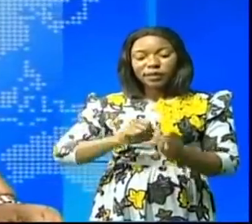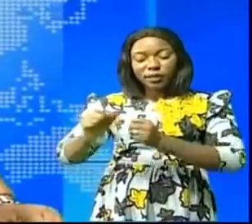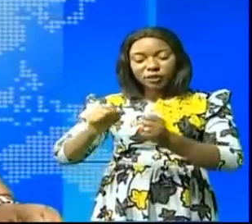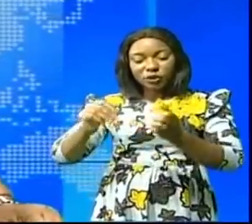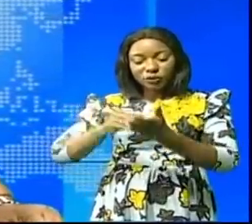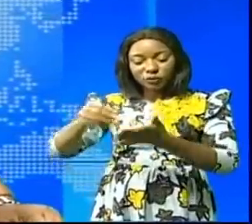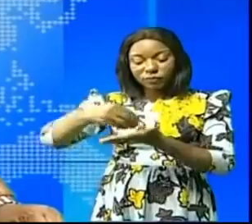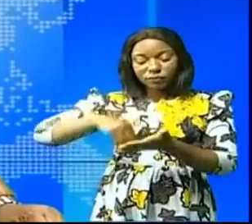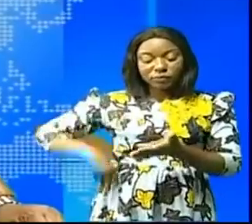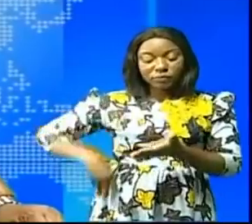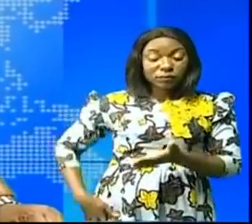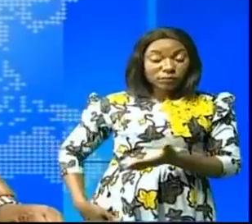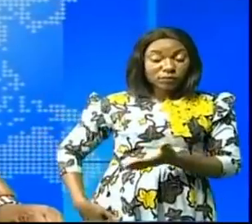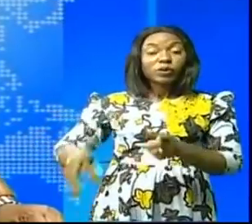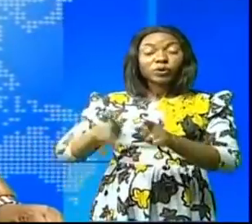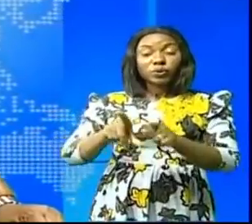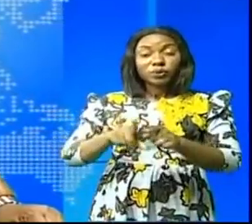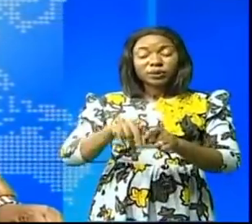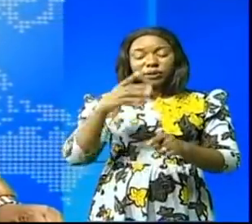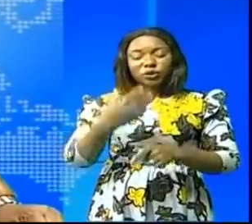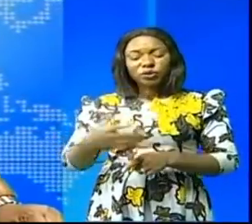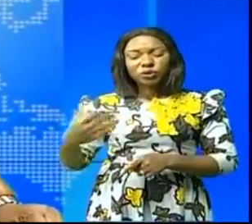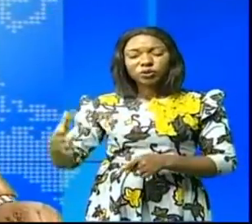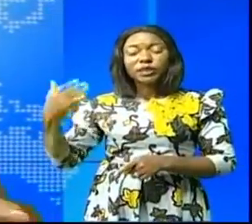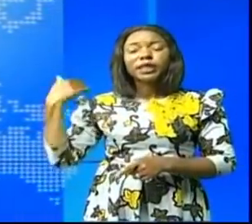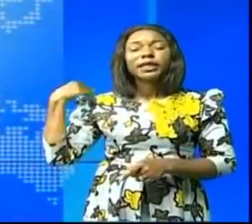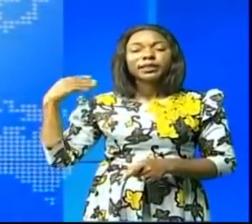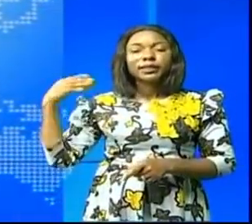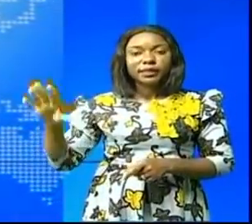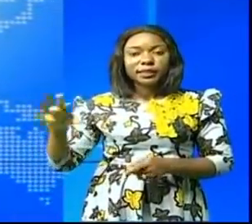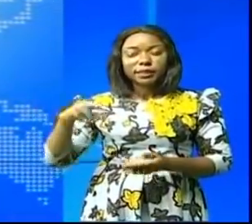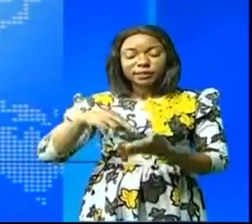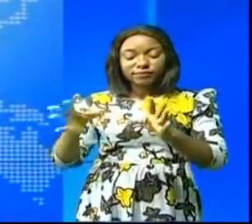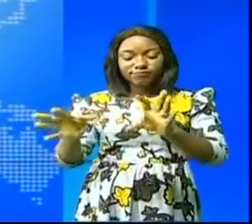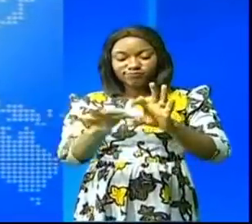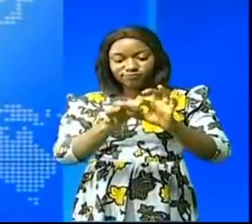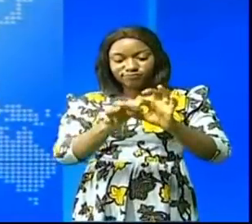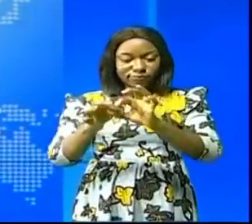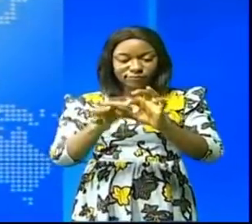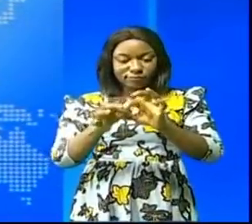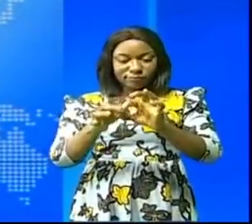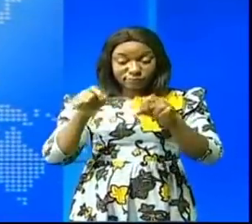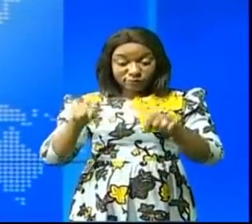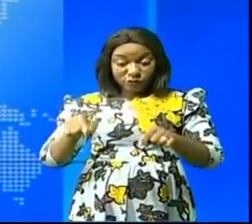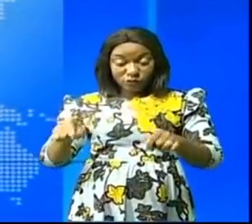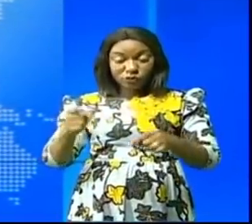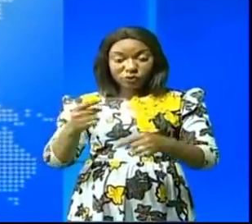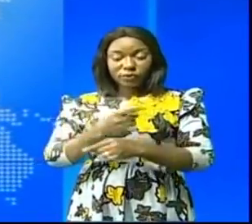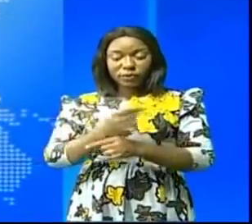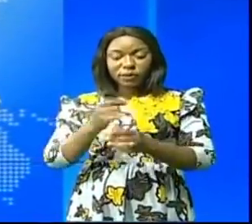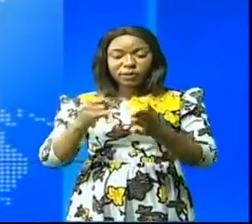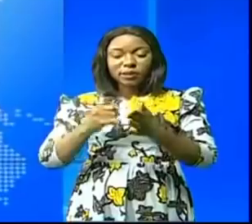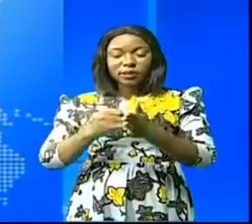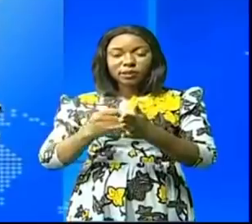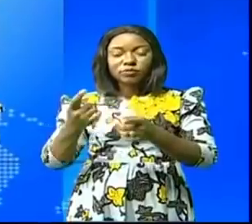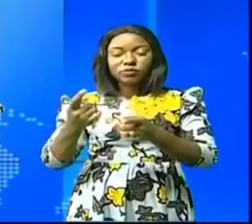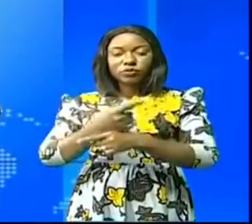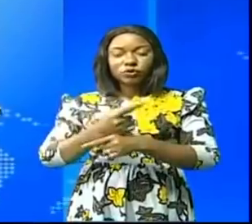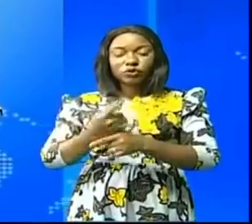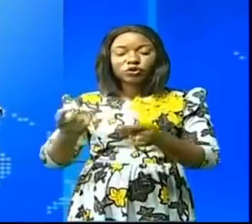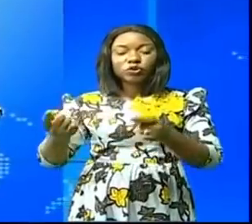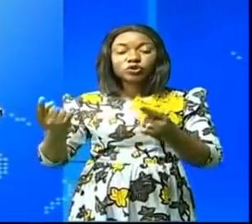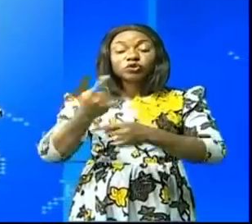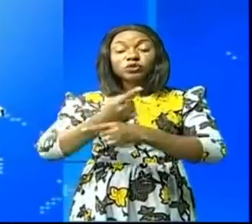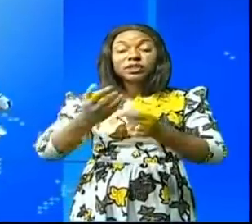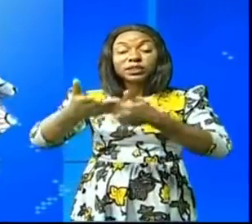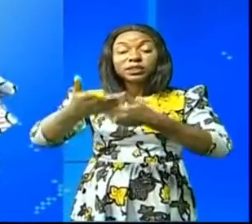et le détournement de deniers publics. Un partenariat a été scellé aujourd'hui au cours de la 6e journée, dite journée d'échange citoyen,